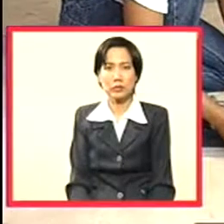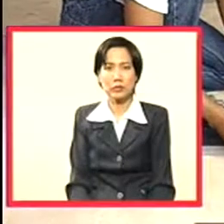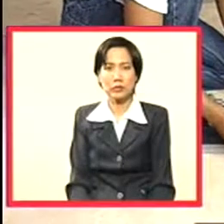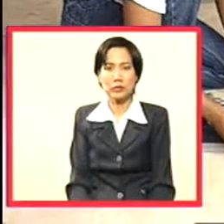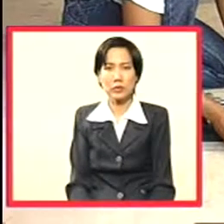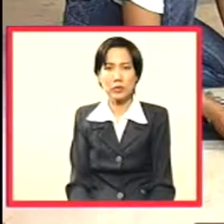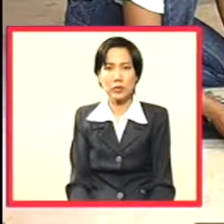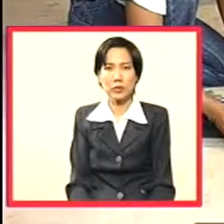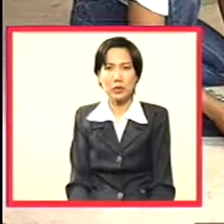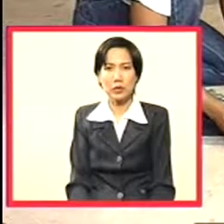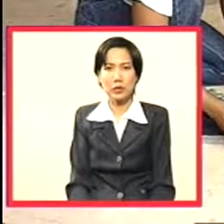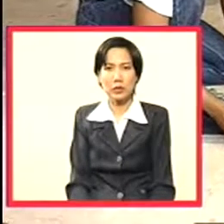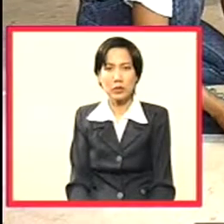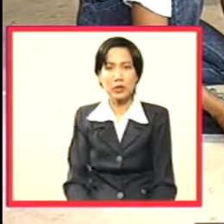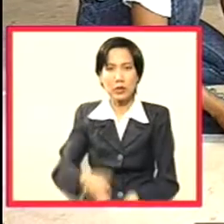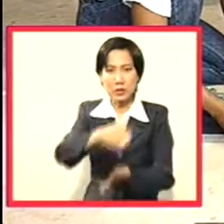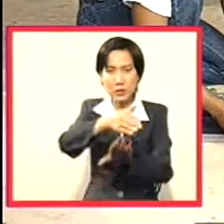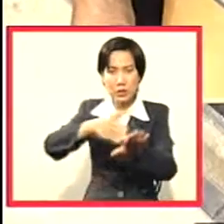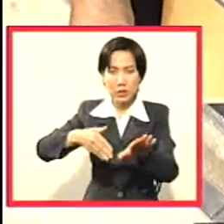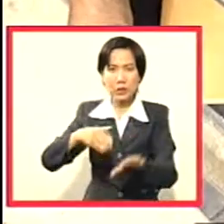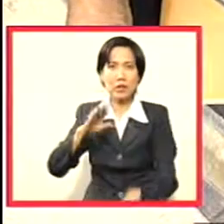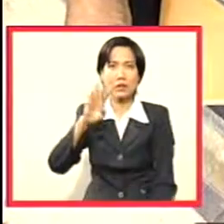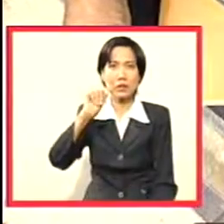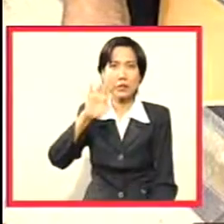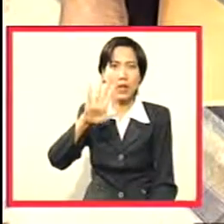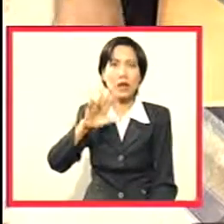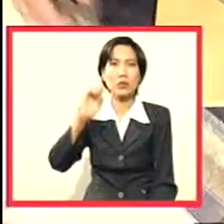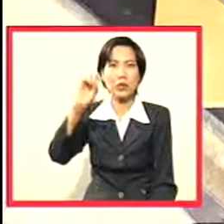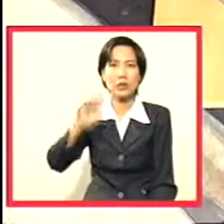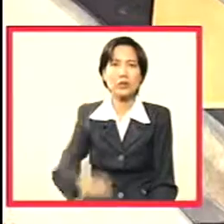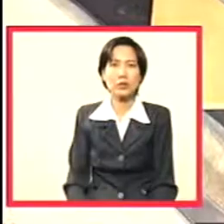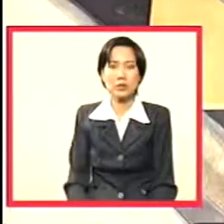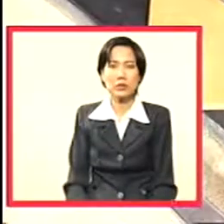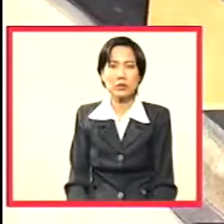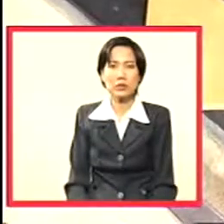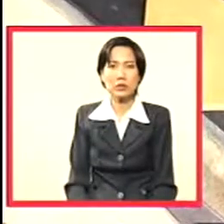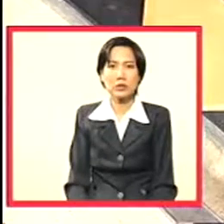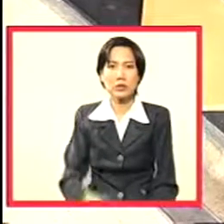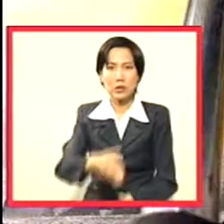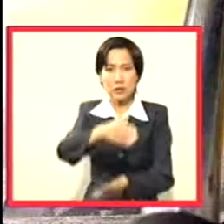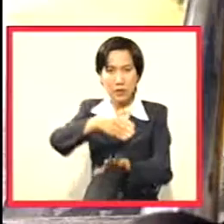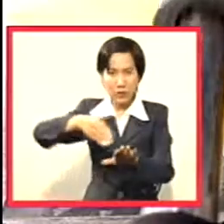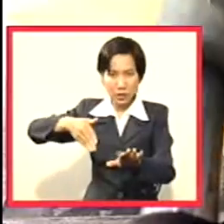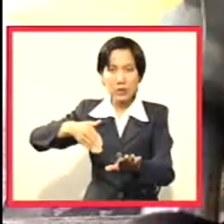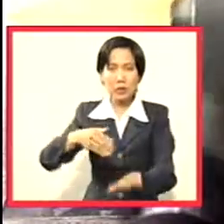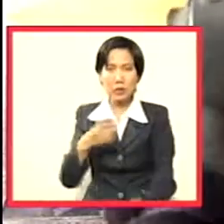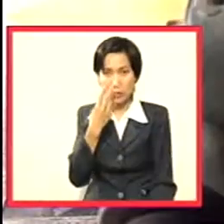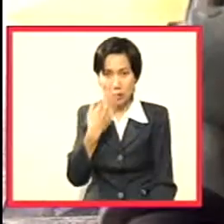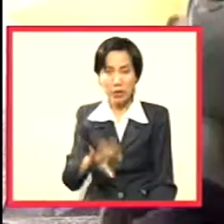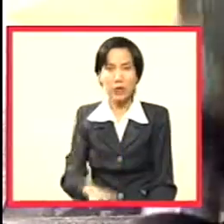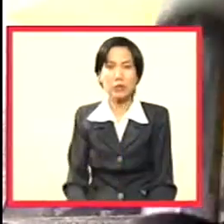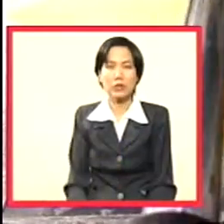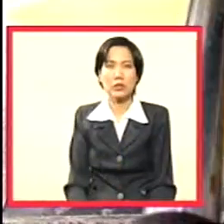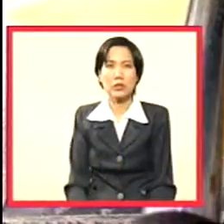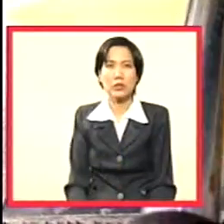สำหรับการตัดกระเบื้องแบบตัดเฉียง45องศาชื่อก็บอกอยู่แล้วนะครับว่า45องศาดังนั้นจึงต้อง